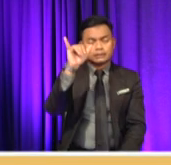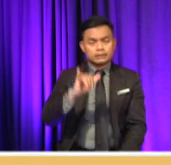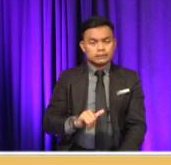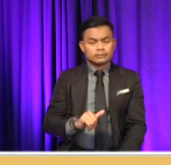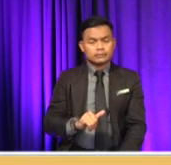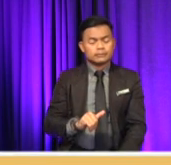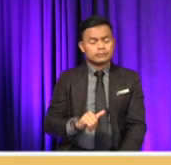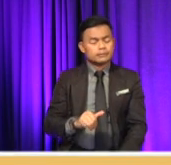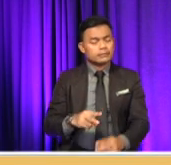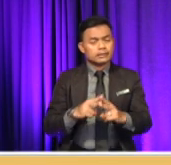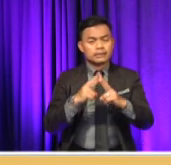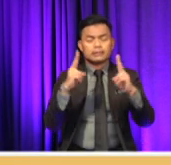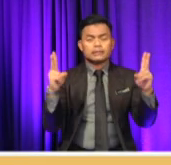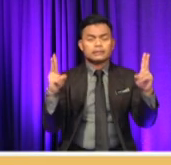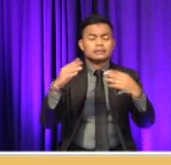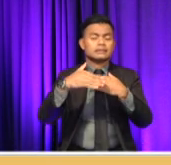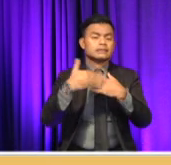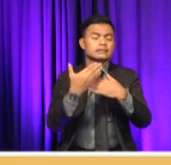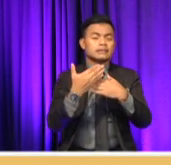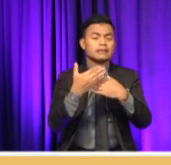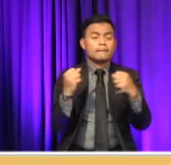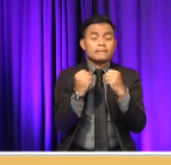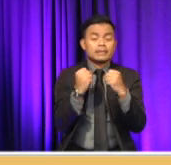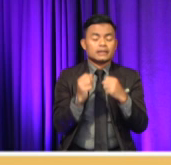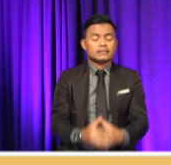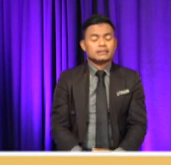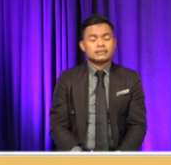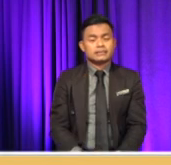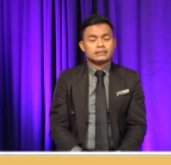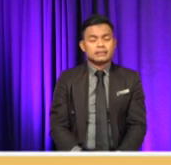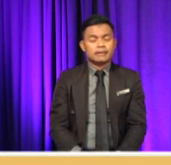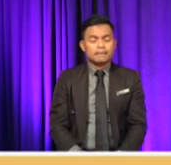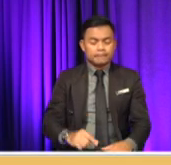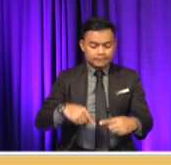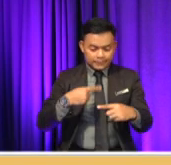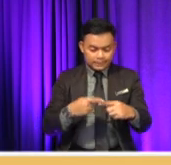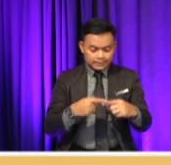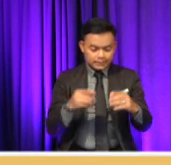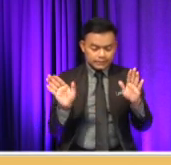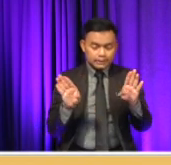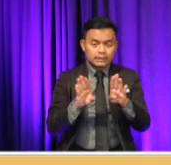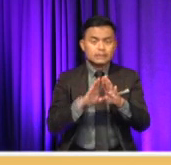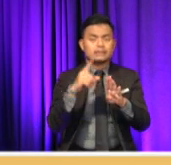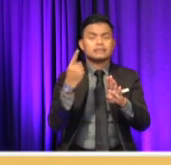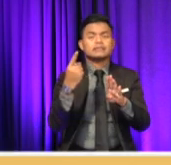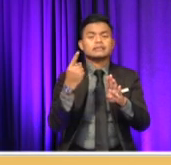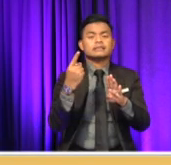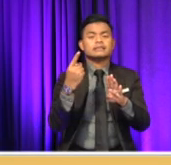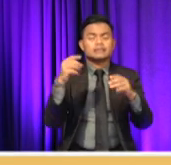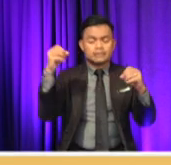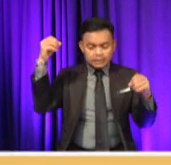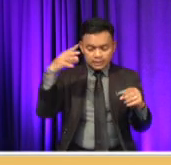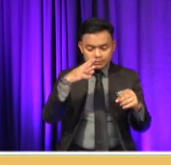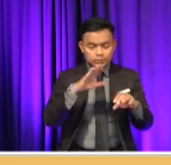Ice Oke arus mengalir apabila punya Swiss ditekan bila kita tutup PTIK air lampu dan